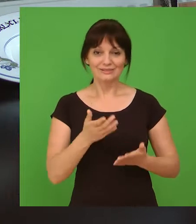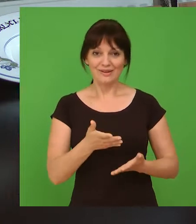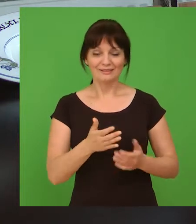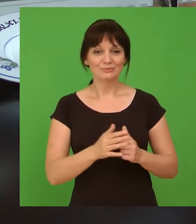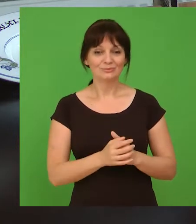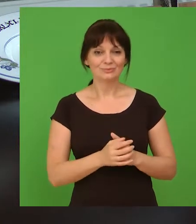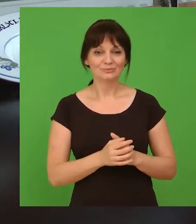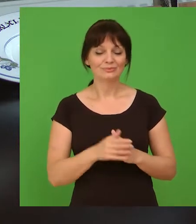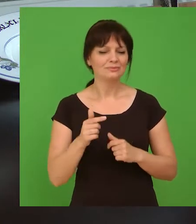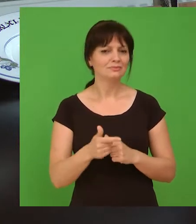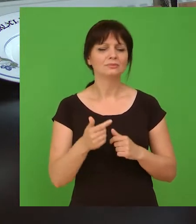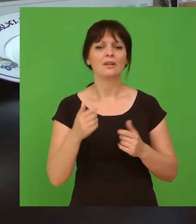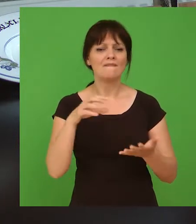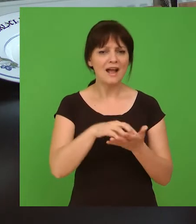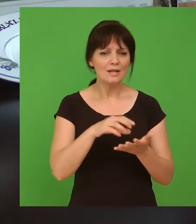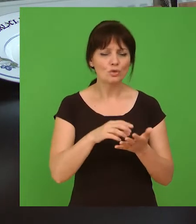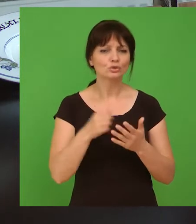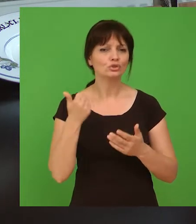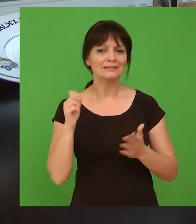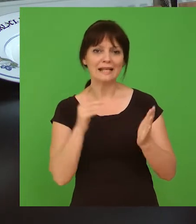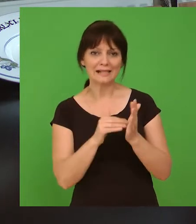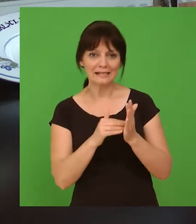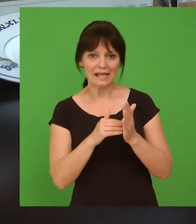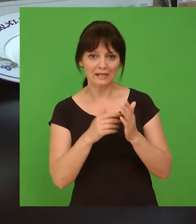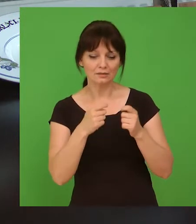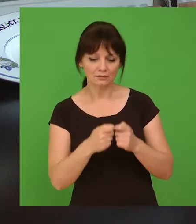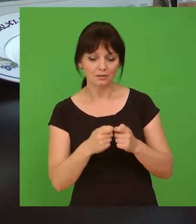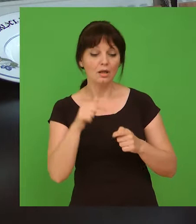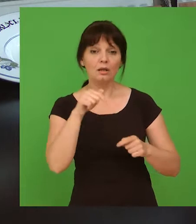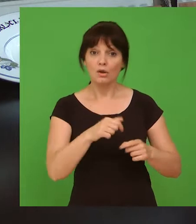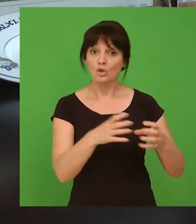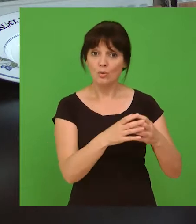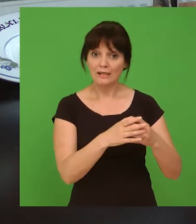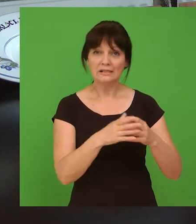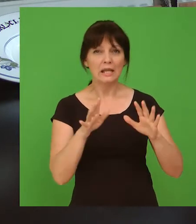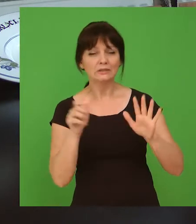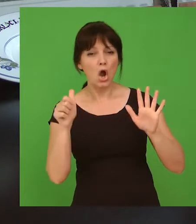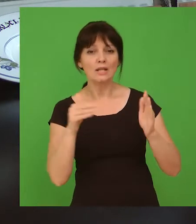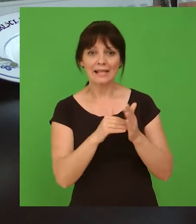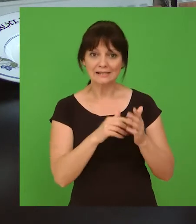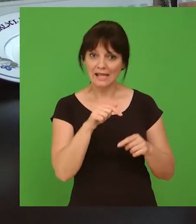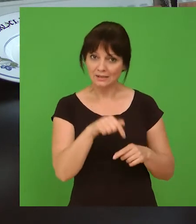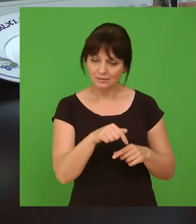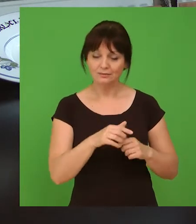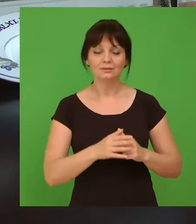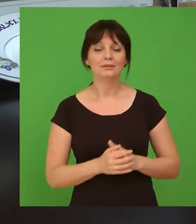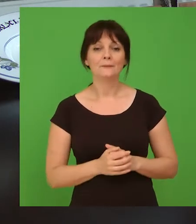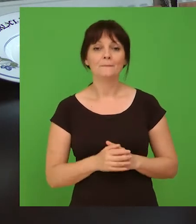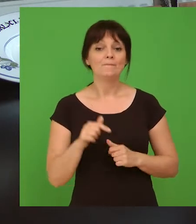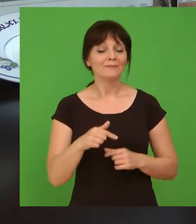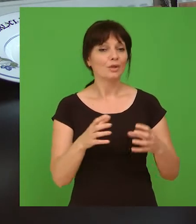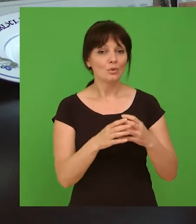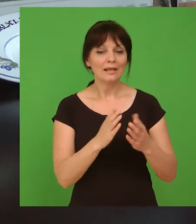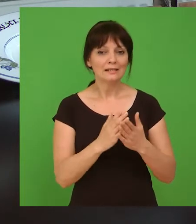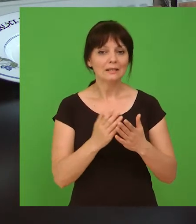a 100000-es városnak a körülbelül 6000-es gyülekezetét, és ez a gyülekezet már